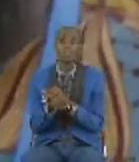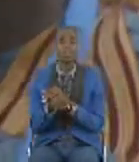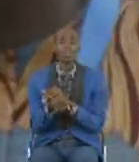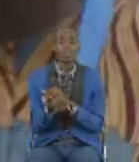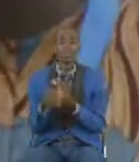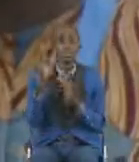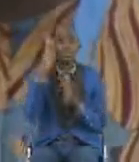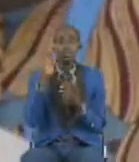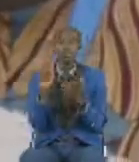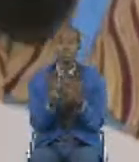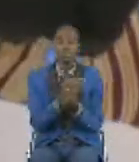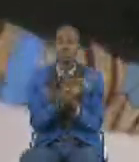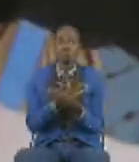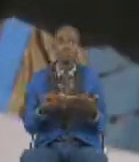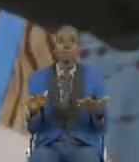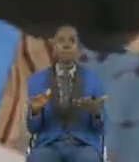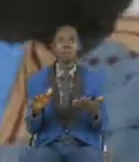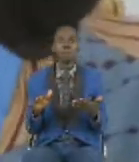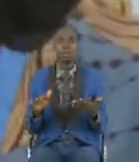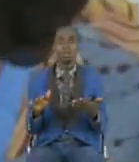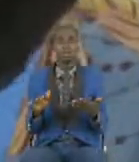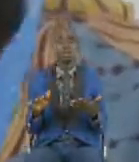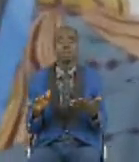va détruire